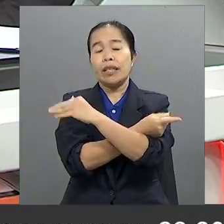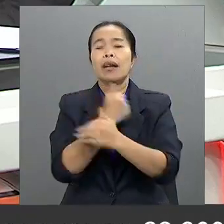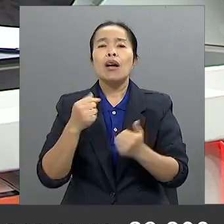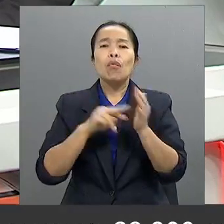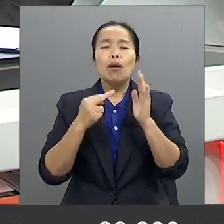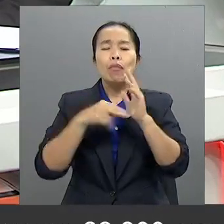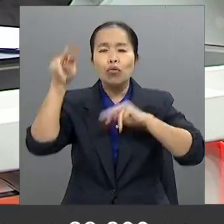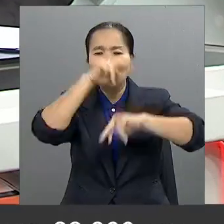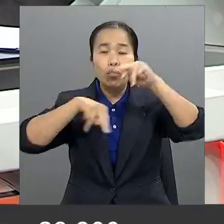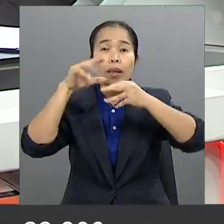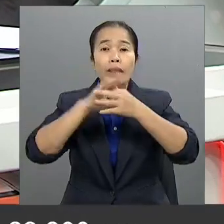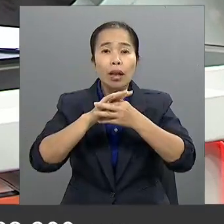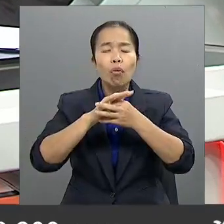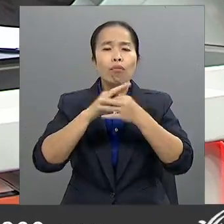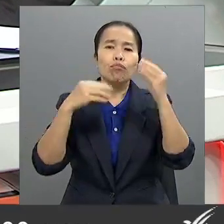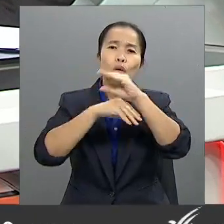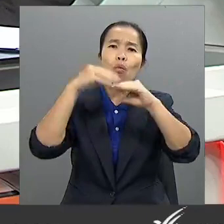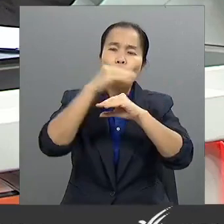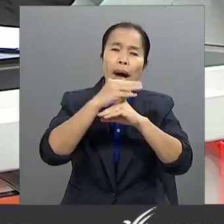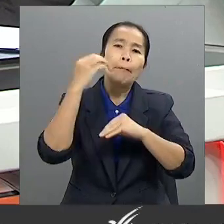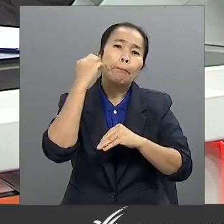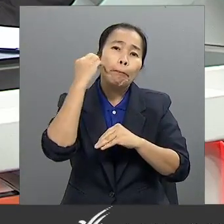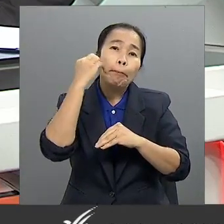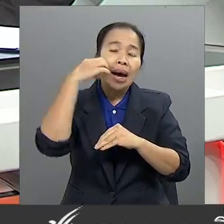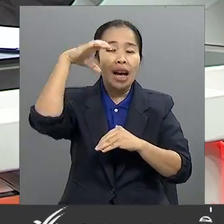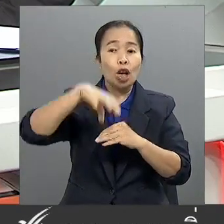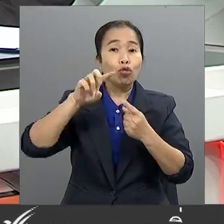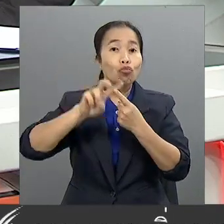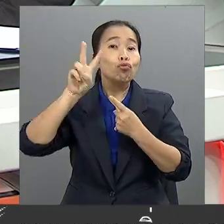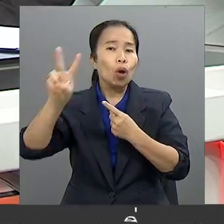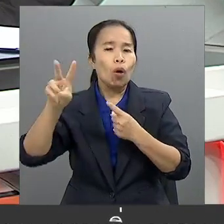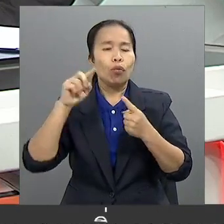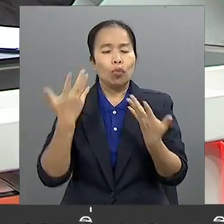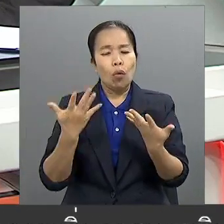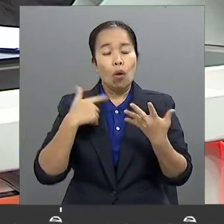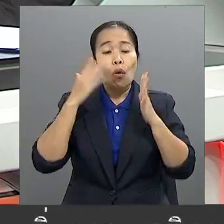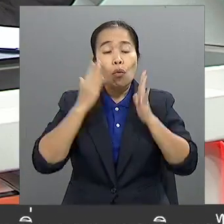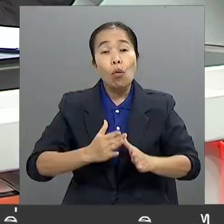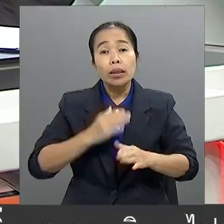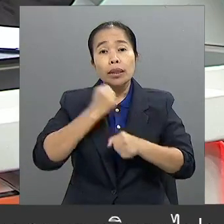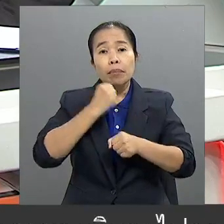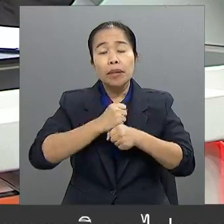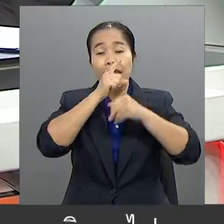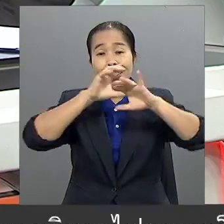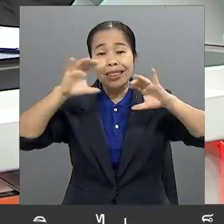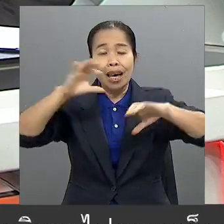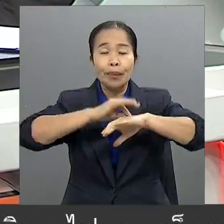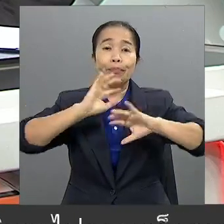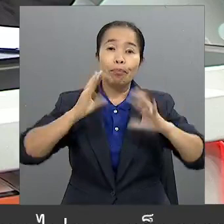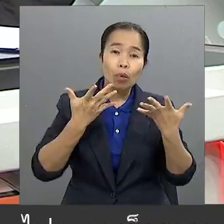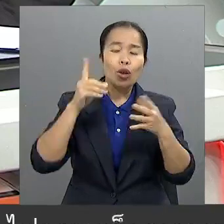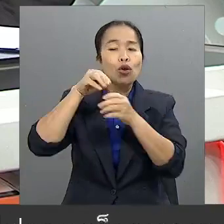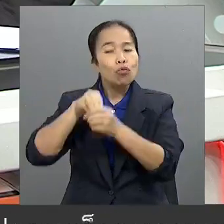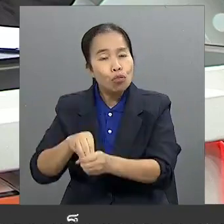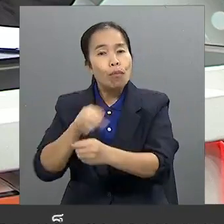ริมทรัพย์ประเภทบ้านหลังที่2รองรับชีวิตหลังเกษียณนะคะหรือว่าการพำนักในระยะยาวในภูเก็ตค่ะแต่ว่าโครงการแบบ